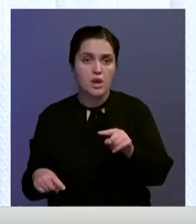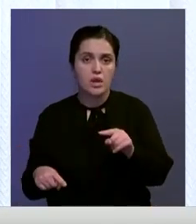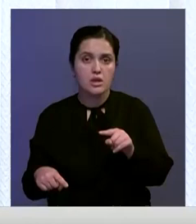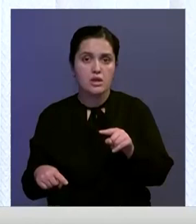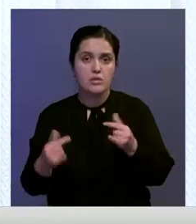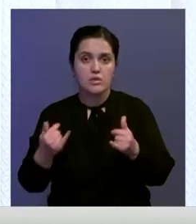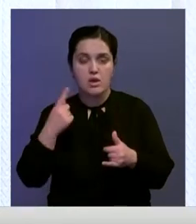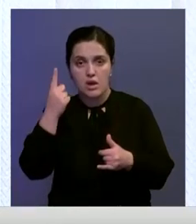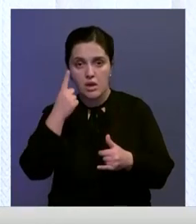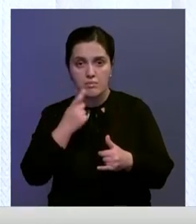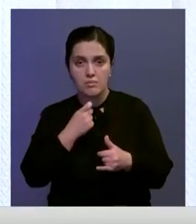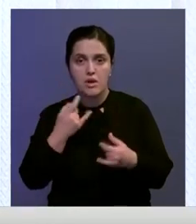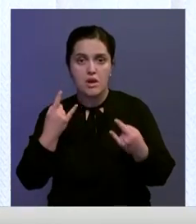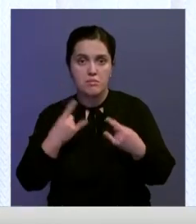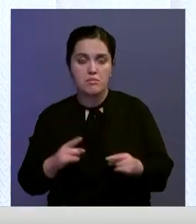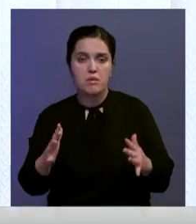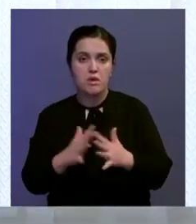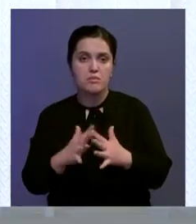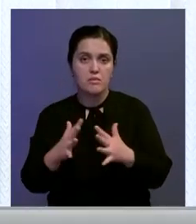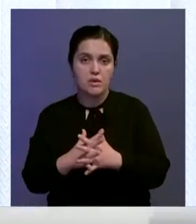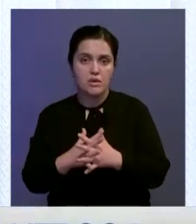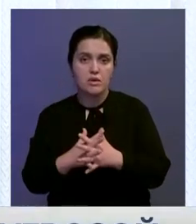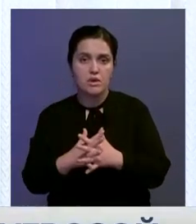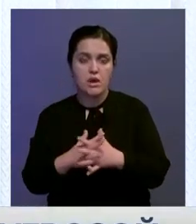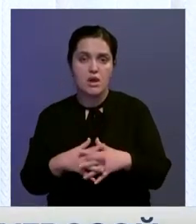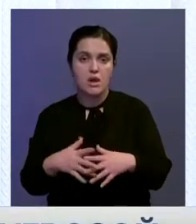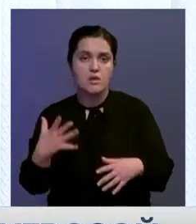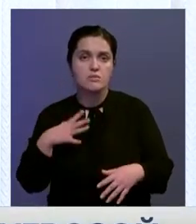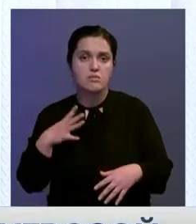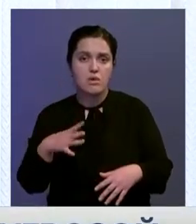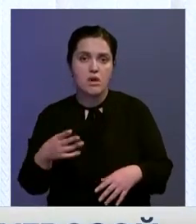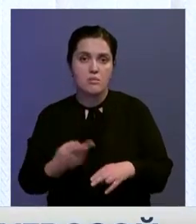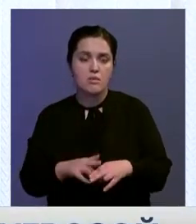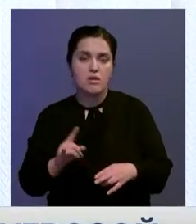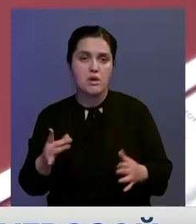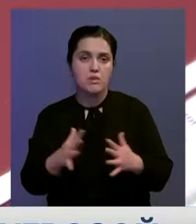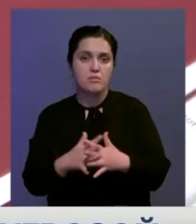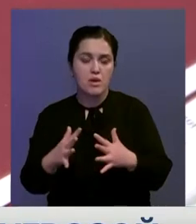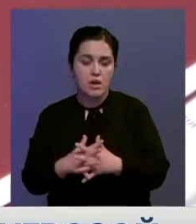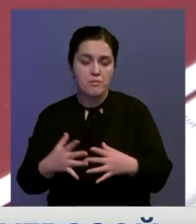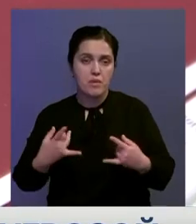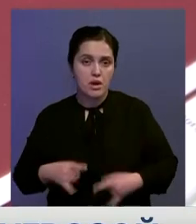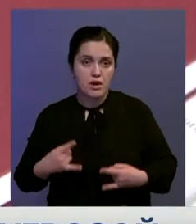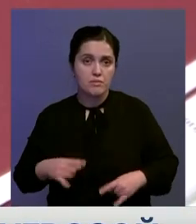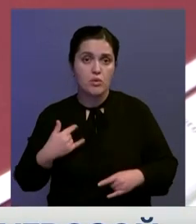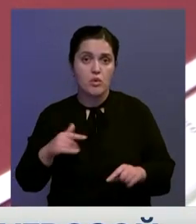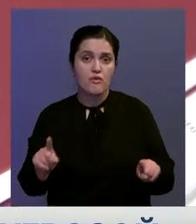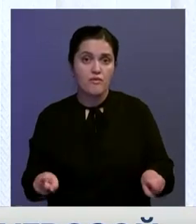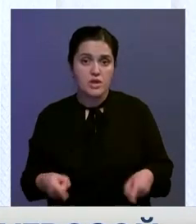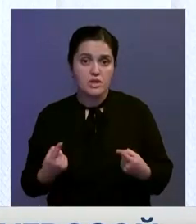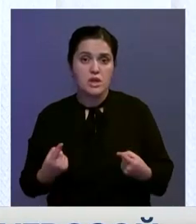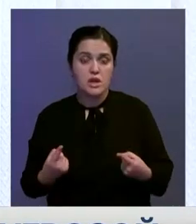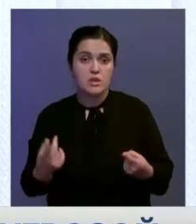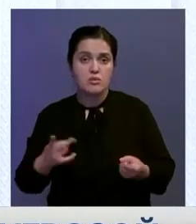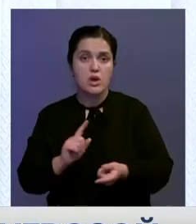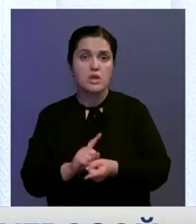мне скинули картинки щенков, метисов. И здесь уже такой вопрос: зачем вы, ребята, это делаете? Для чего? Если мы пытаемся восстановить это все, то есть